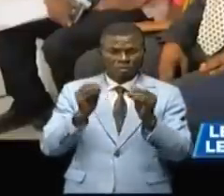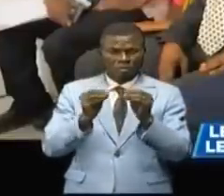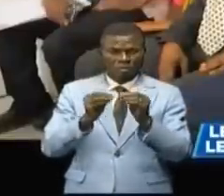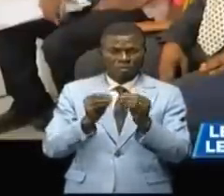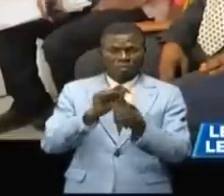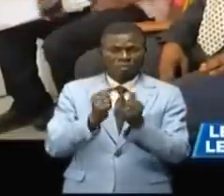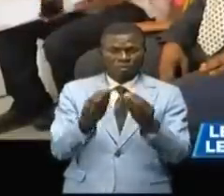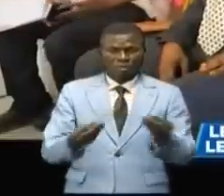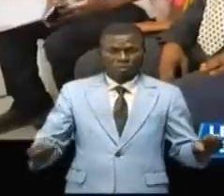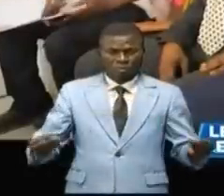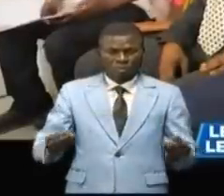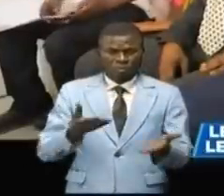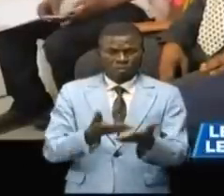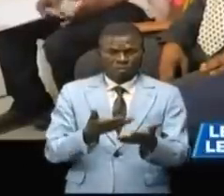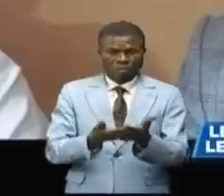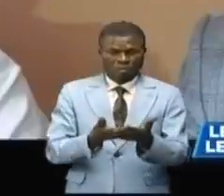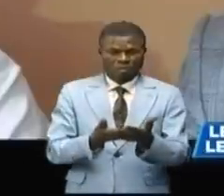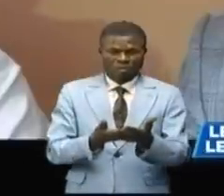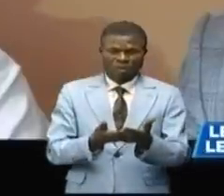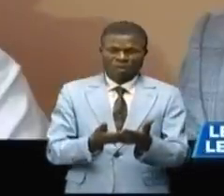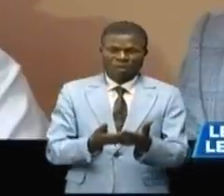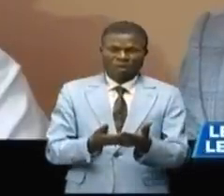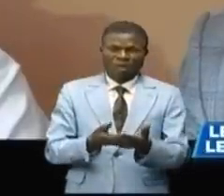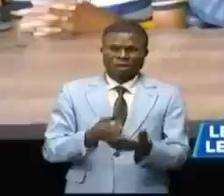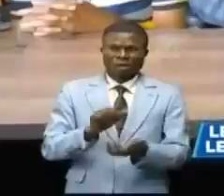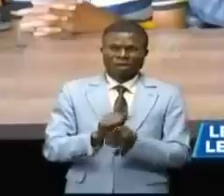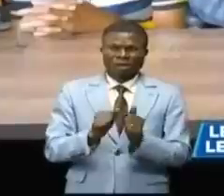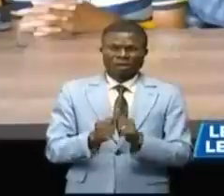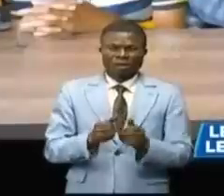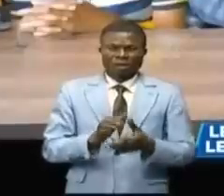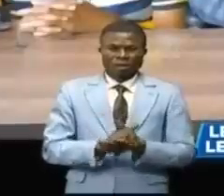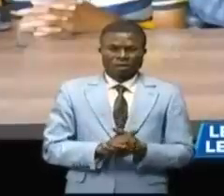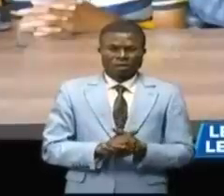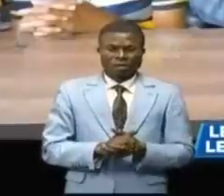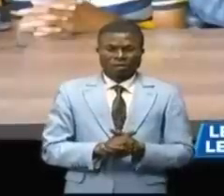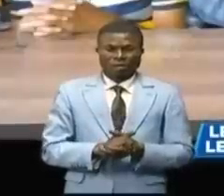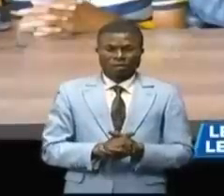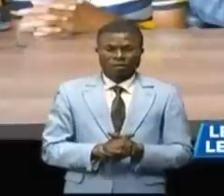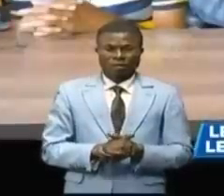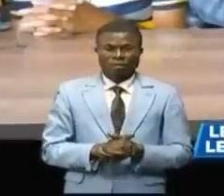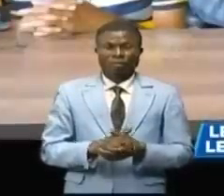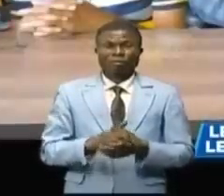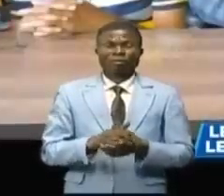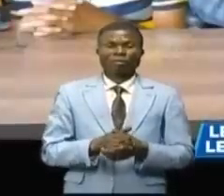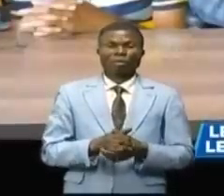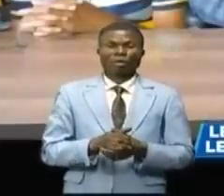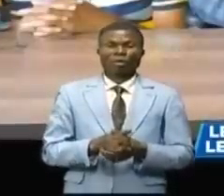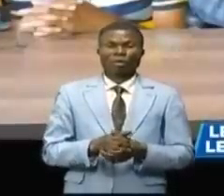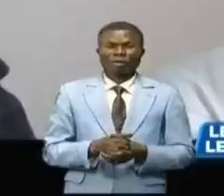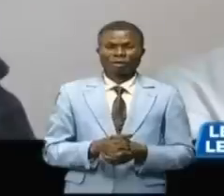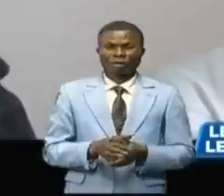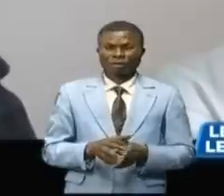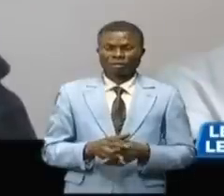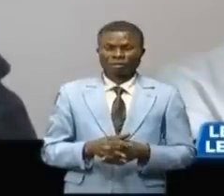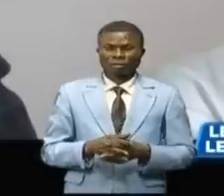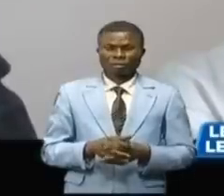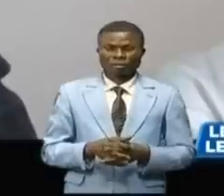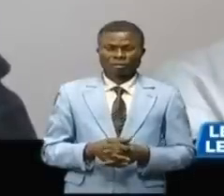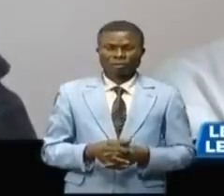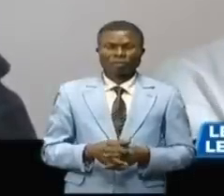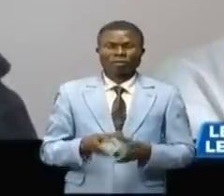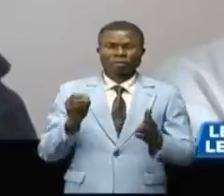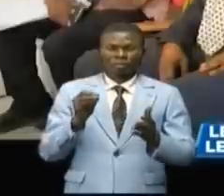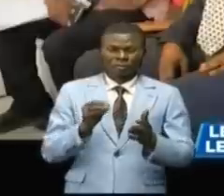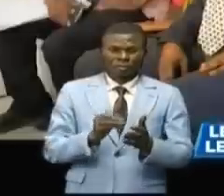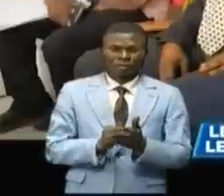problèmes. La décision demeure toujours au point mort. L'intersyndicale de l'administration publique des régies financières vient une nouvelle fois hausser le